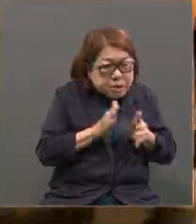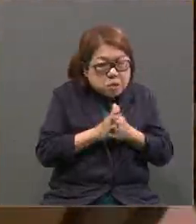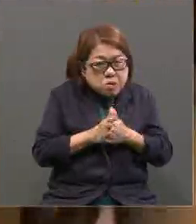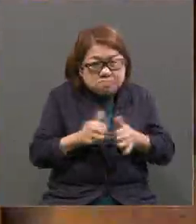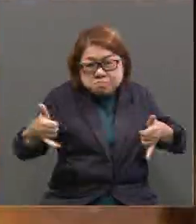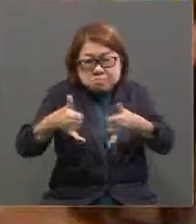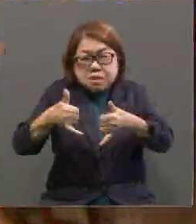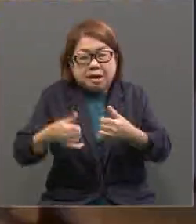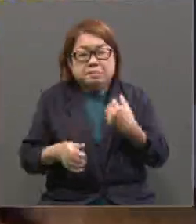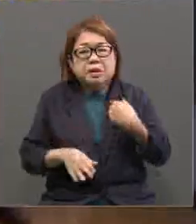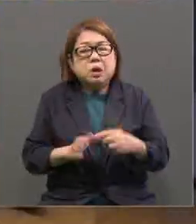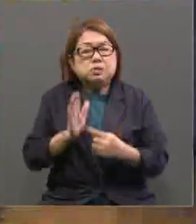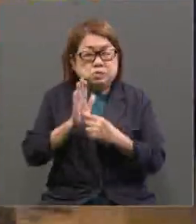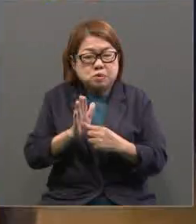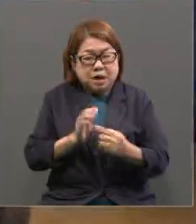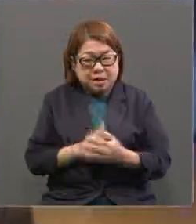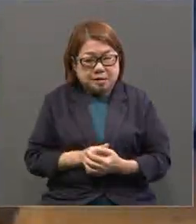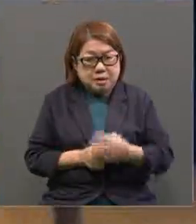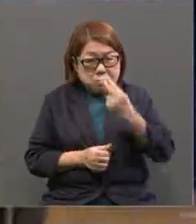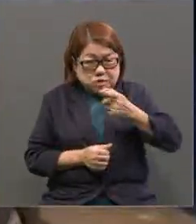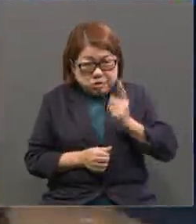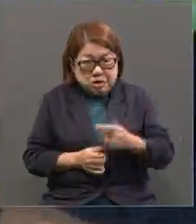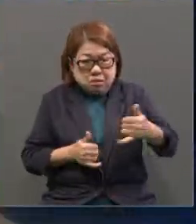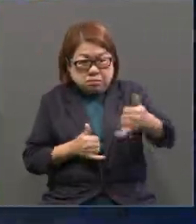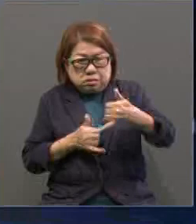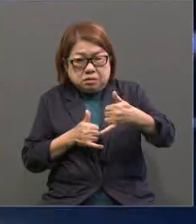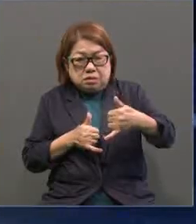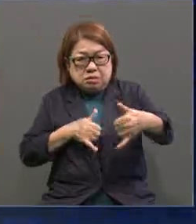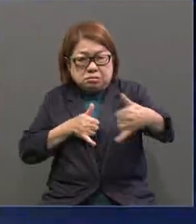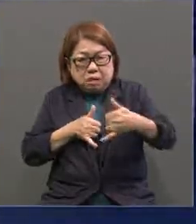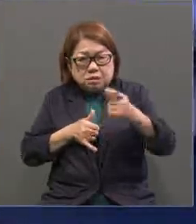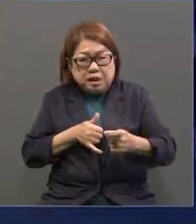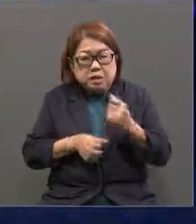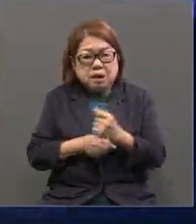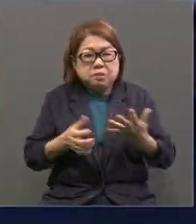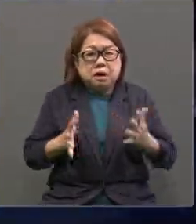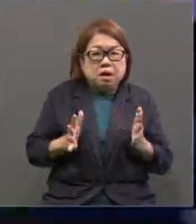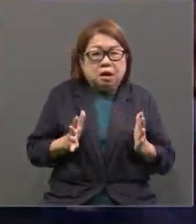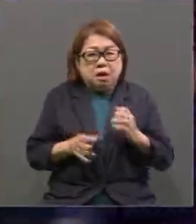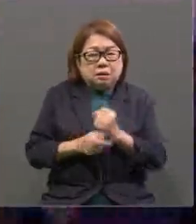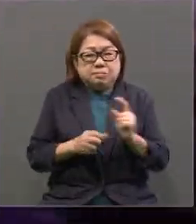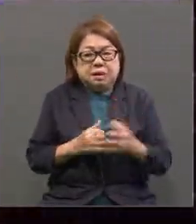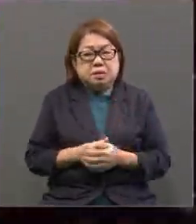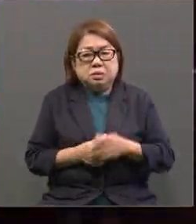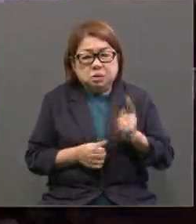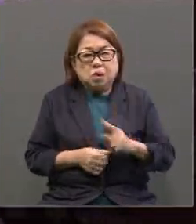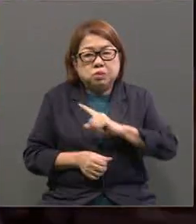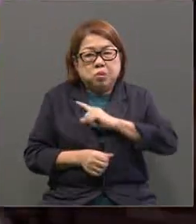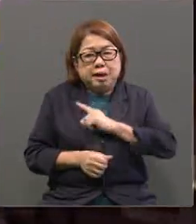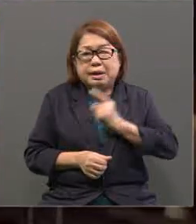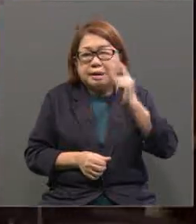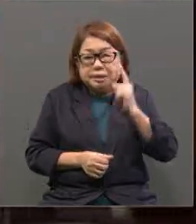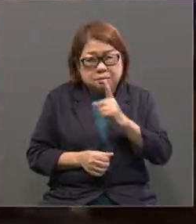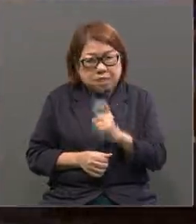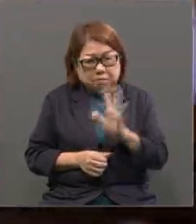จะมีการสาธิตกันด้วยนะคะว่าเหตุการณ์จริงๆอย่างเงี้ยถ้าเกิดขึ้นแล้วจะต้องทำยังไงแต่ละคนจะมีวิธีเอาตัวรอด